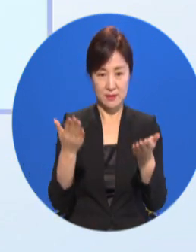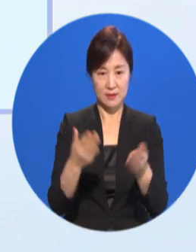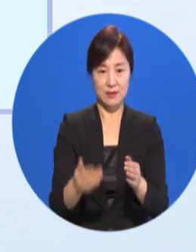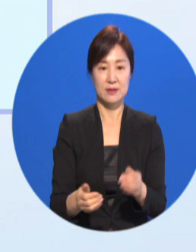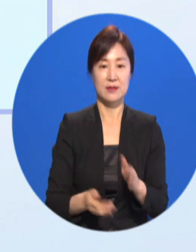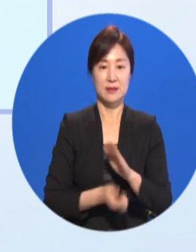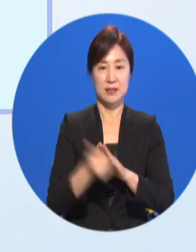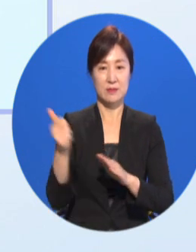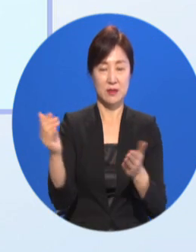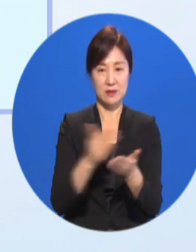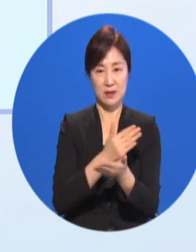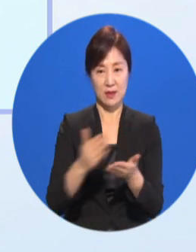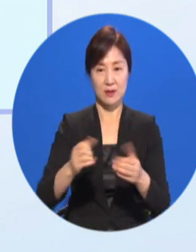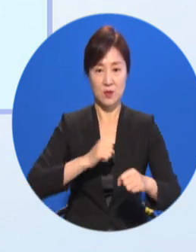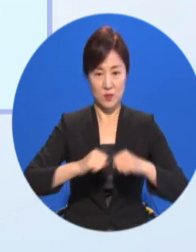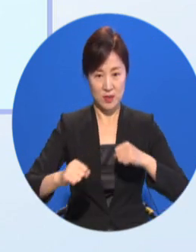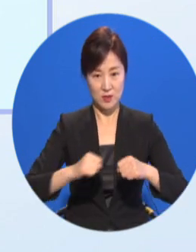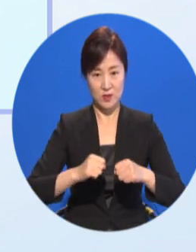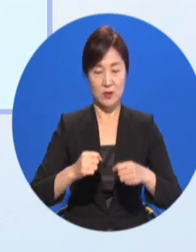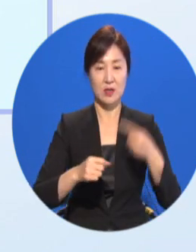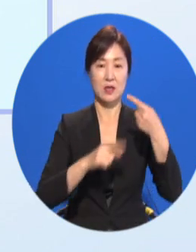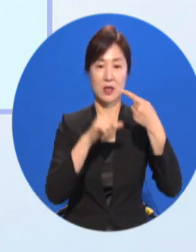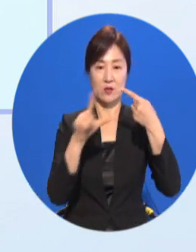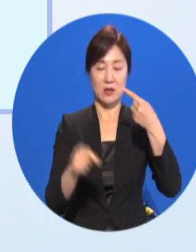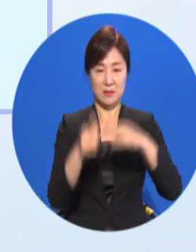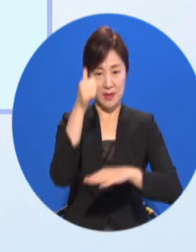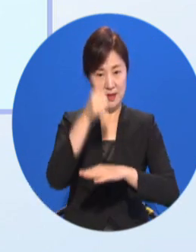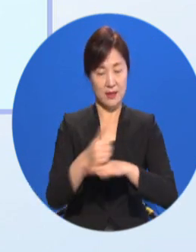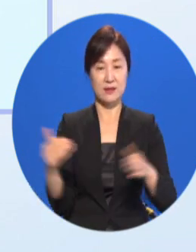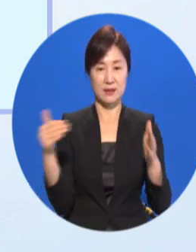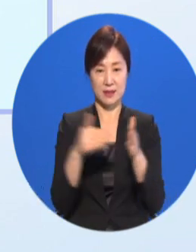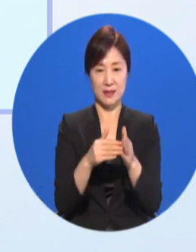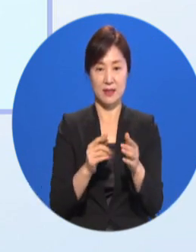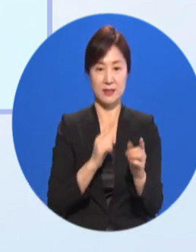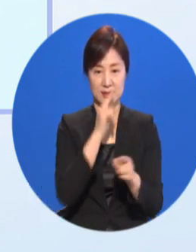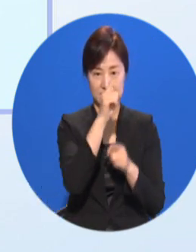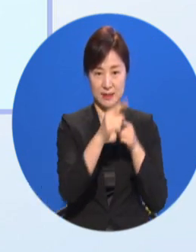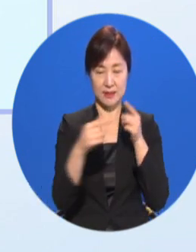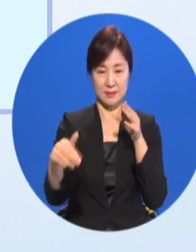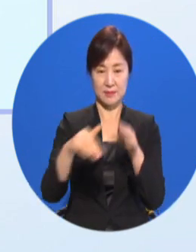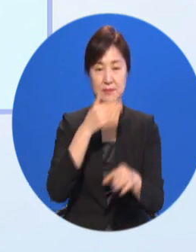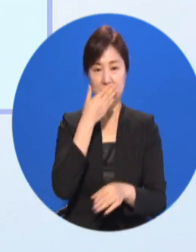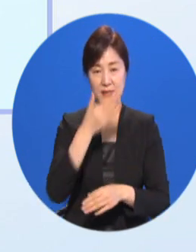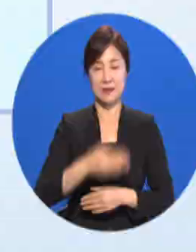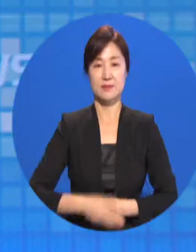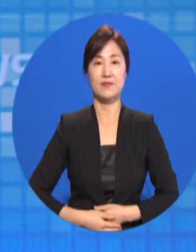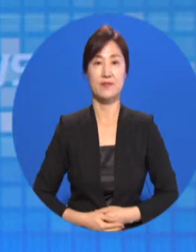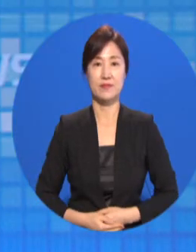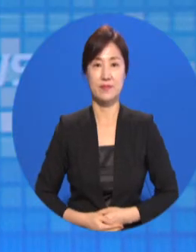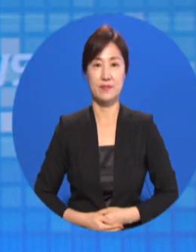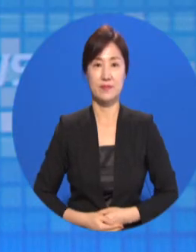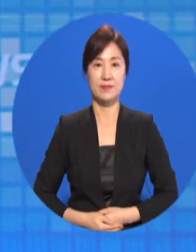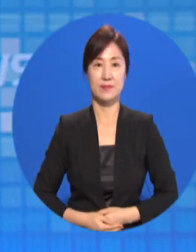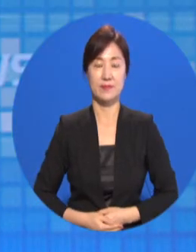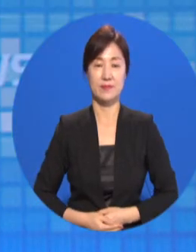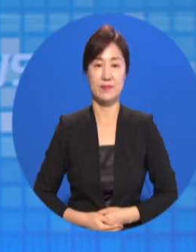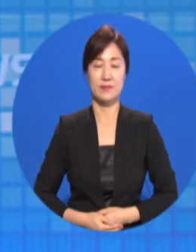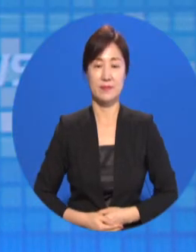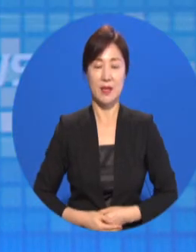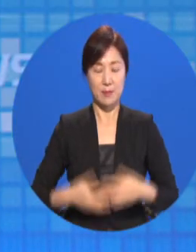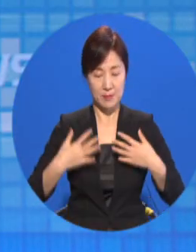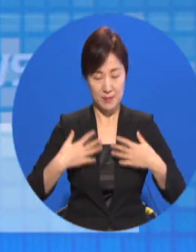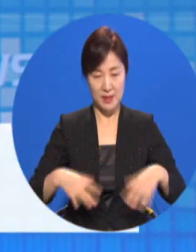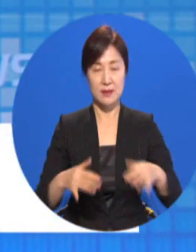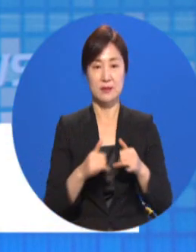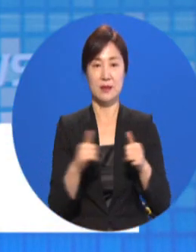캠페인은 1월말까지 접수합니다 시청자 여러분의 많은 관심과 참여 바랍니다 취약계층을 대상으로